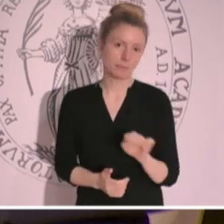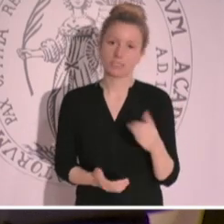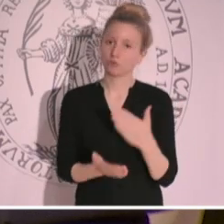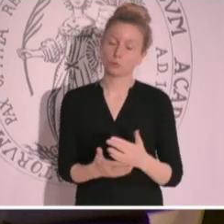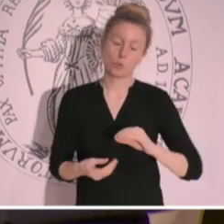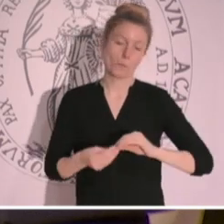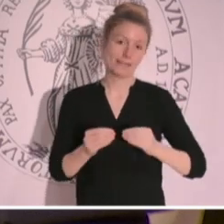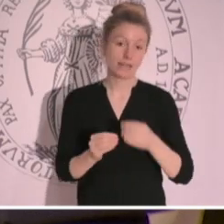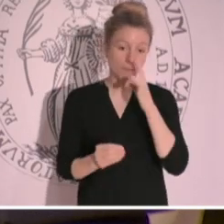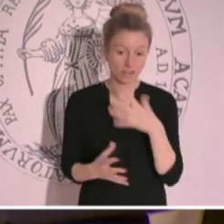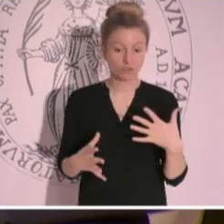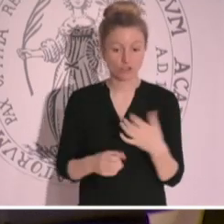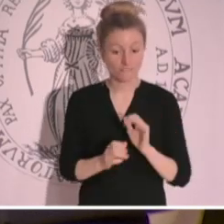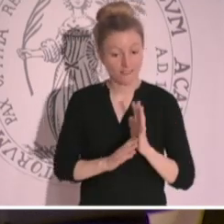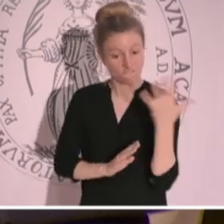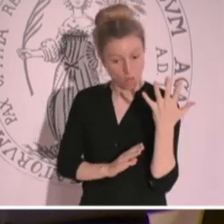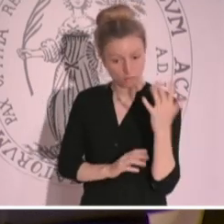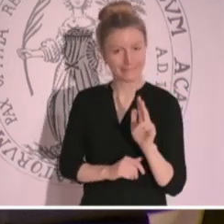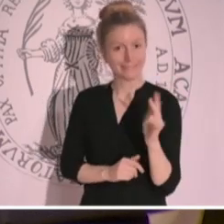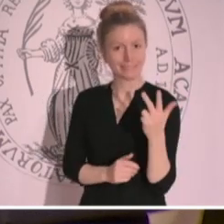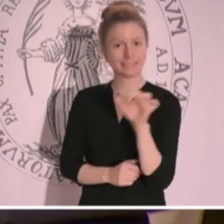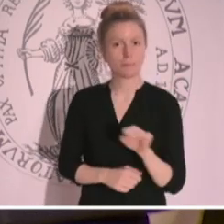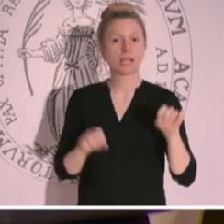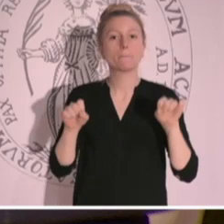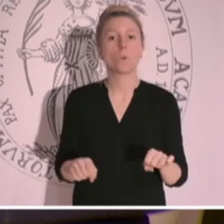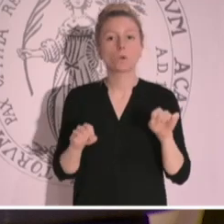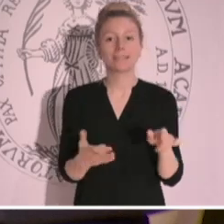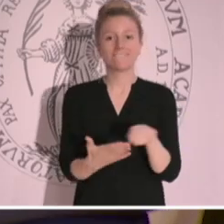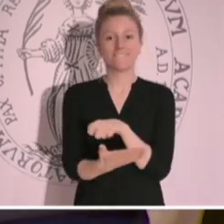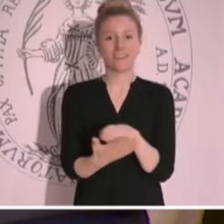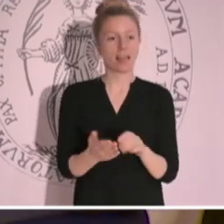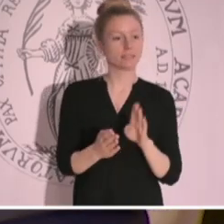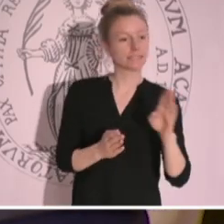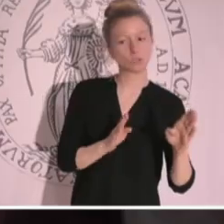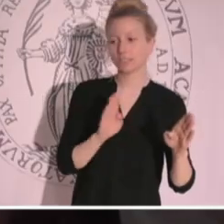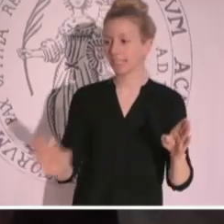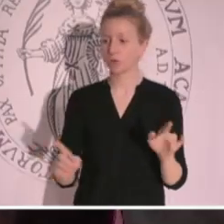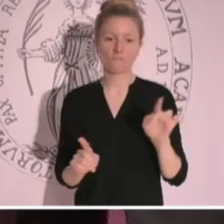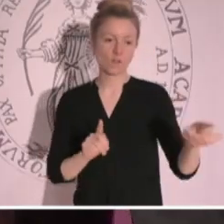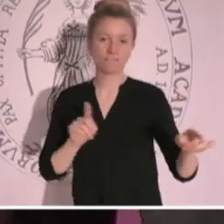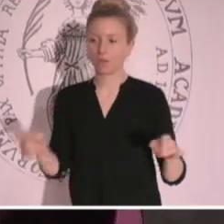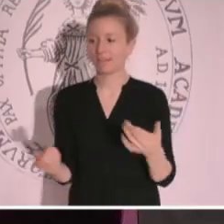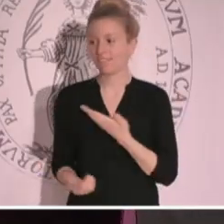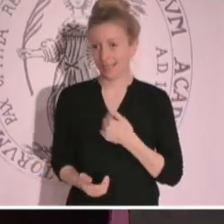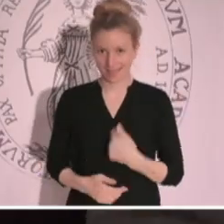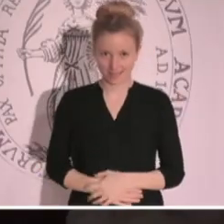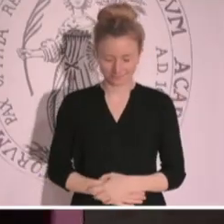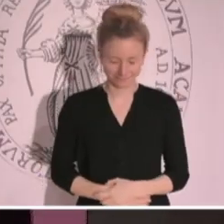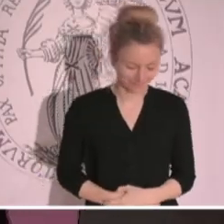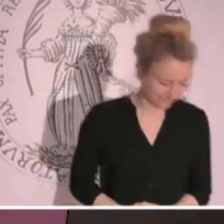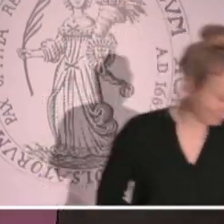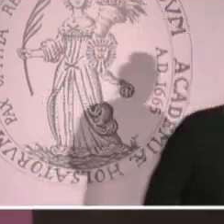dann können Sie wählen, ne, in die Richtung, die Ihnen wirklich liegt. Ja, vielen herzlichen Dank, Herr Mühling. Ich komme